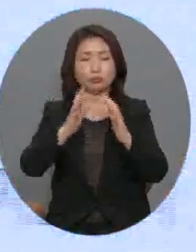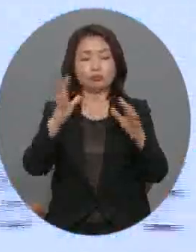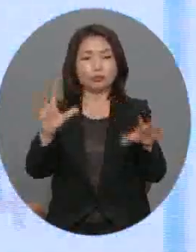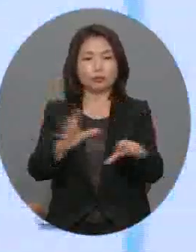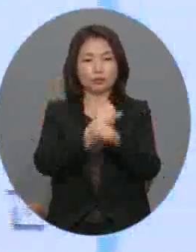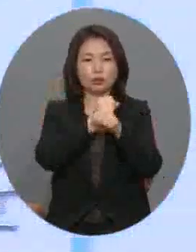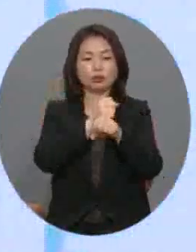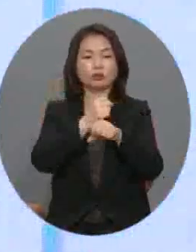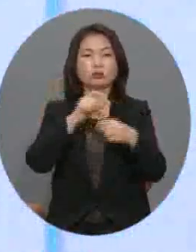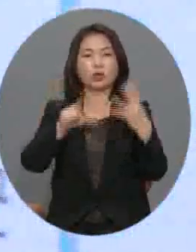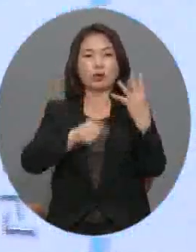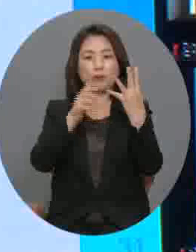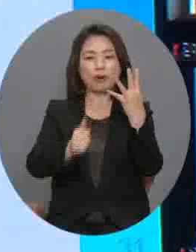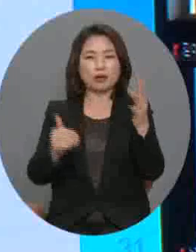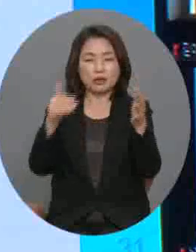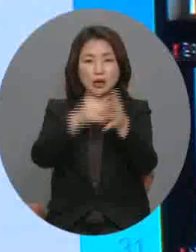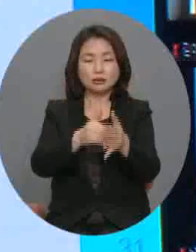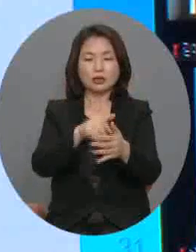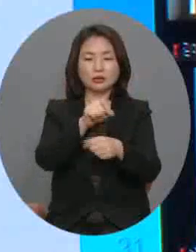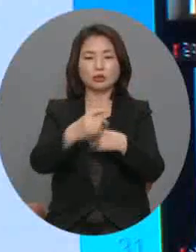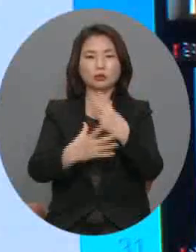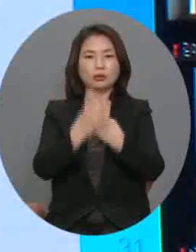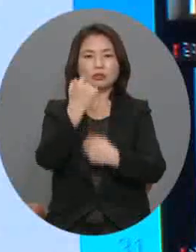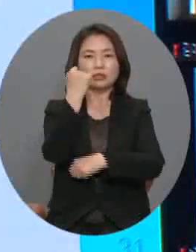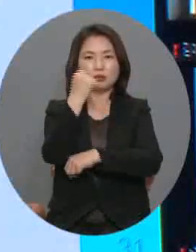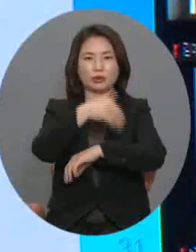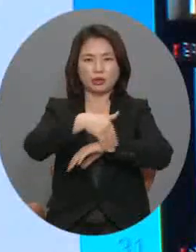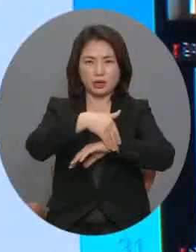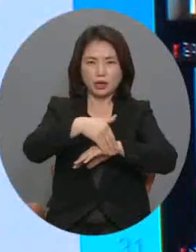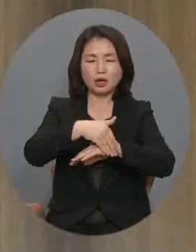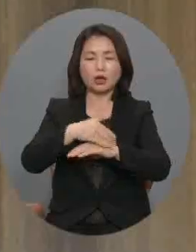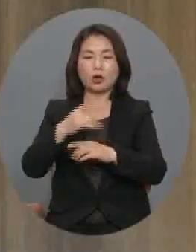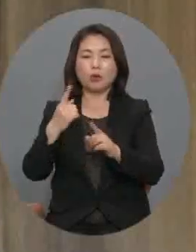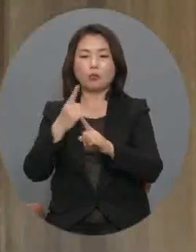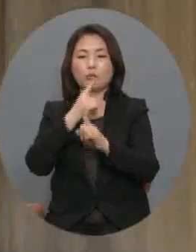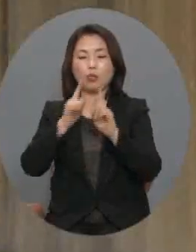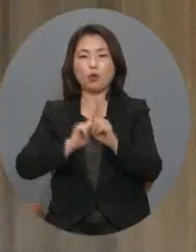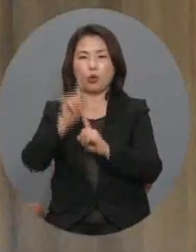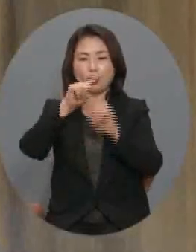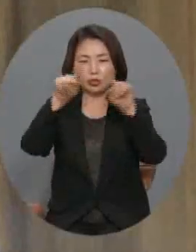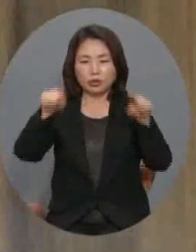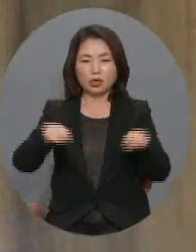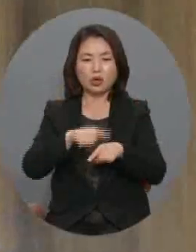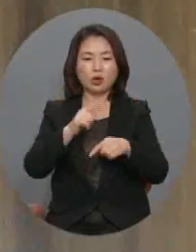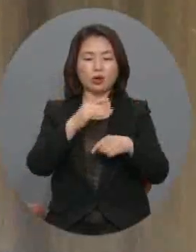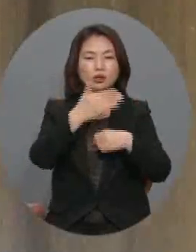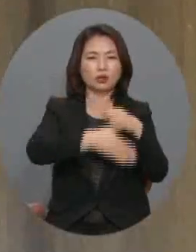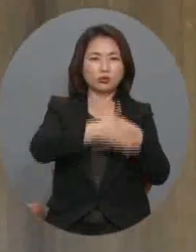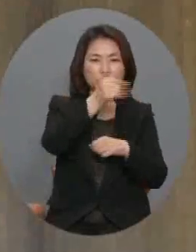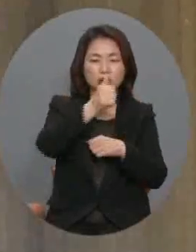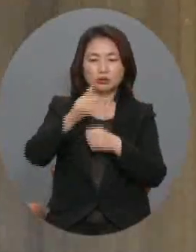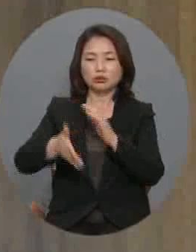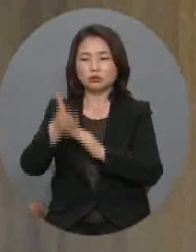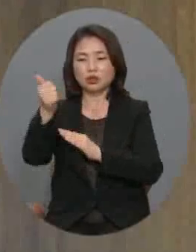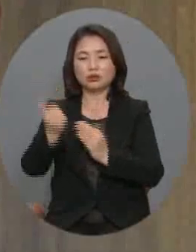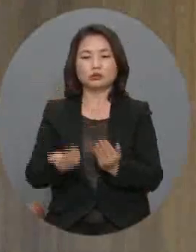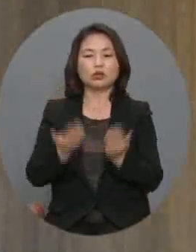바탕으로 4월 말까지 행정통합 기본 계획안과 보고서를 경북지사와